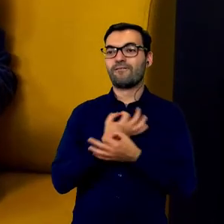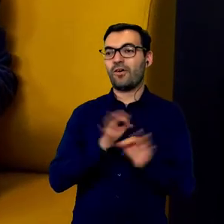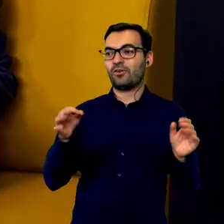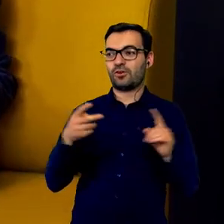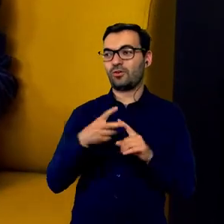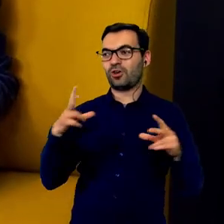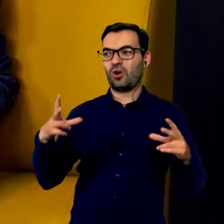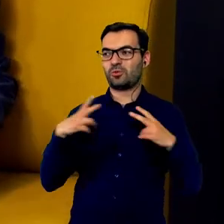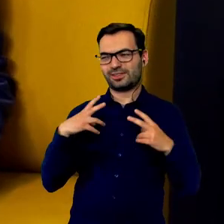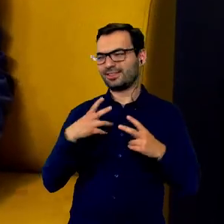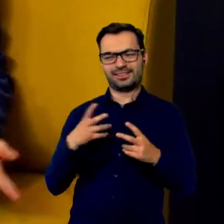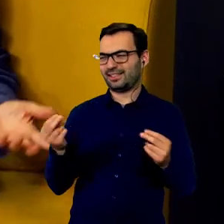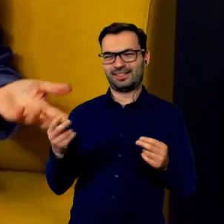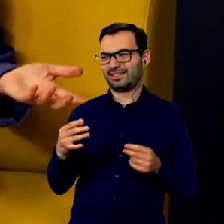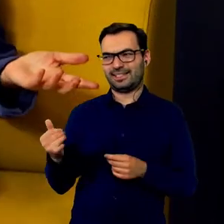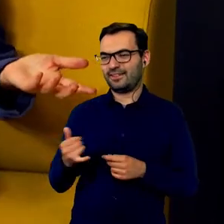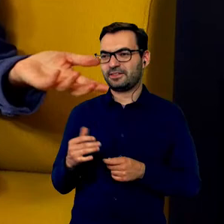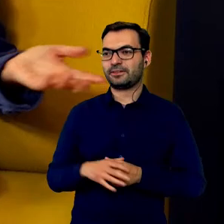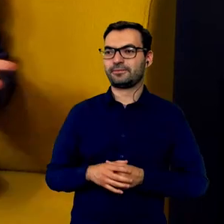wypoczynek.